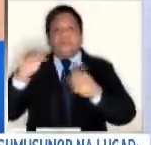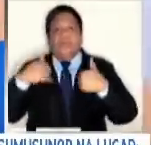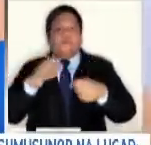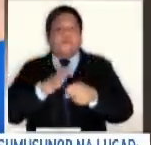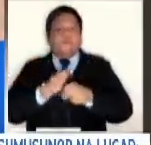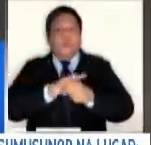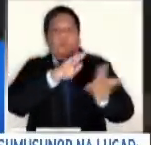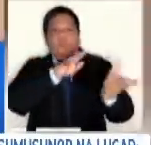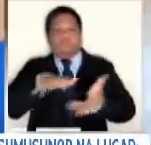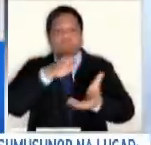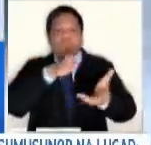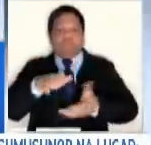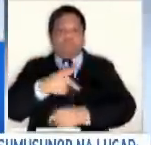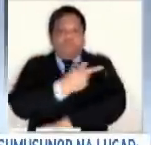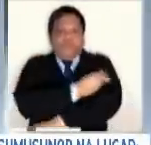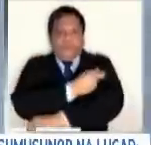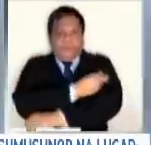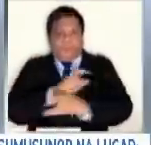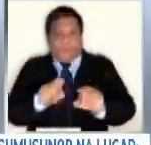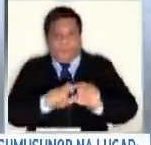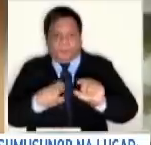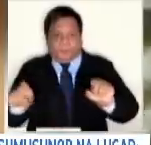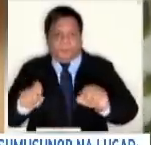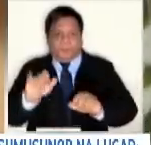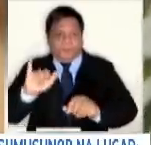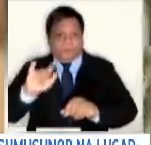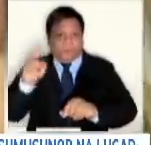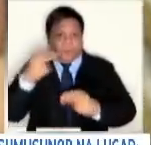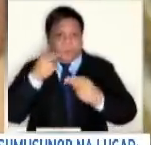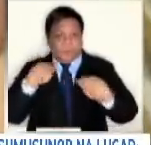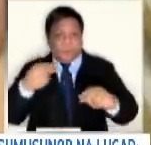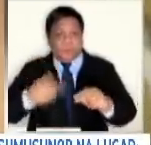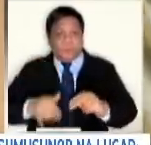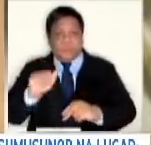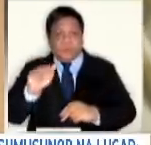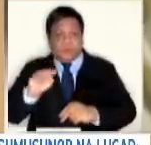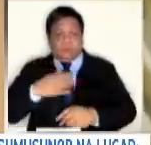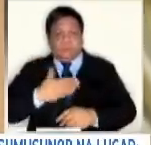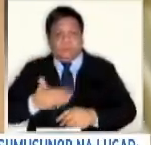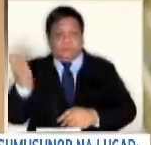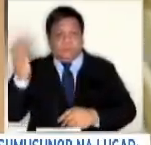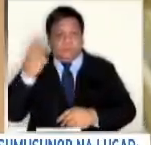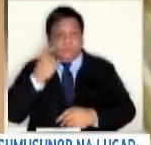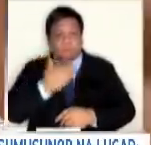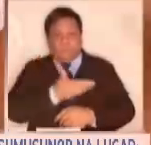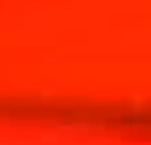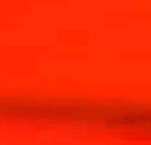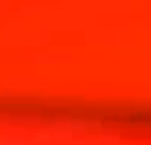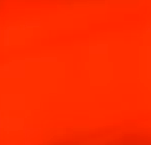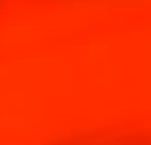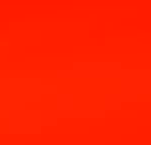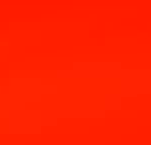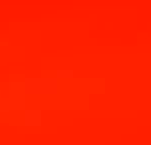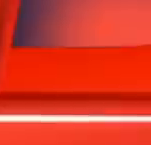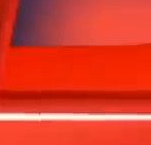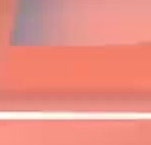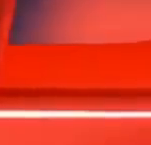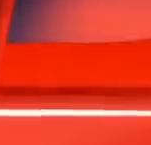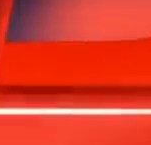bakuna. Yan ang unang balita. Ian Cruz, Wong Puso, para sa Pilipino.